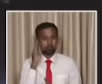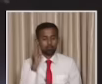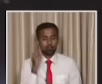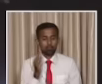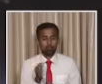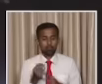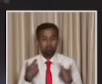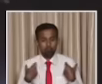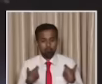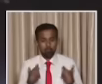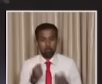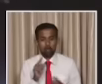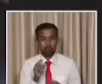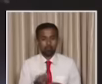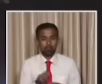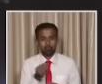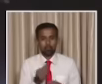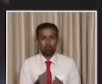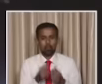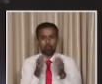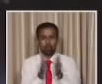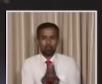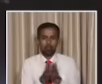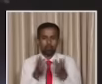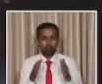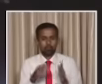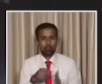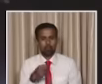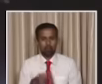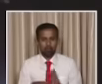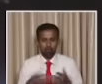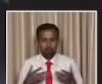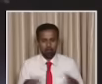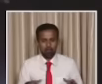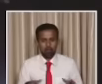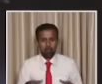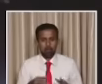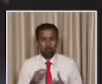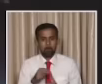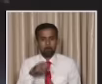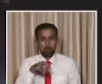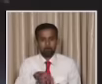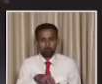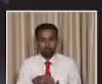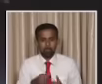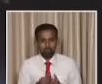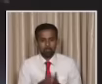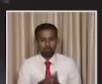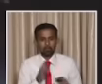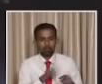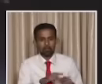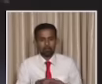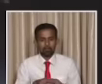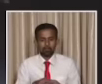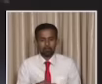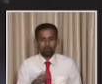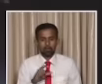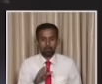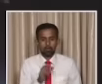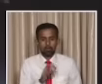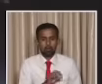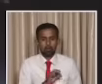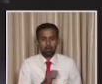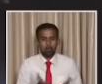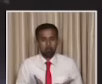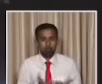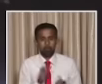මහින්ද රාජපක්ෂ මහත්තයා නම දාලා දුන්නා. ඕ වගේ කරලා තියෙනවා මේ රටේ. මේ රටේ ප්‍රාදේශ සභාවවල තමන්ගේ ගෝල බාලයෝ ටික, කොන්ත්‍රාත්කාරයෝ ටික, පස්